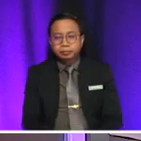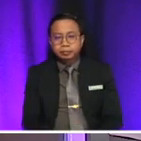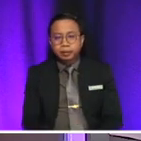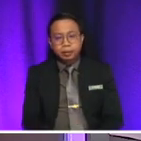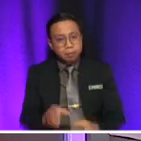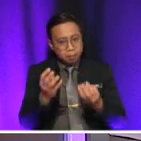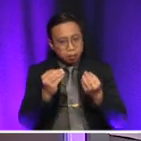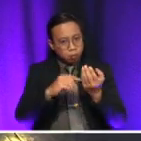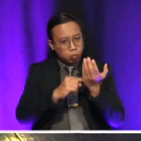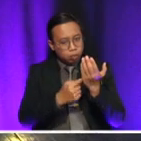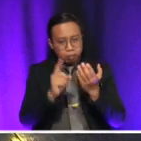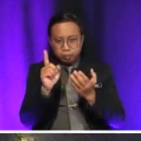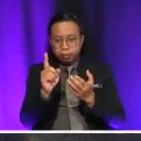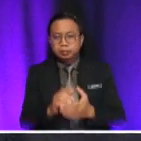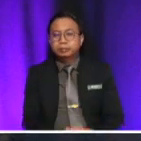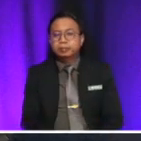Oke